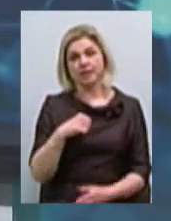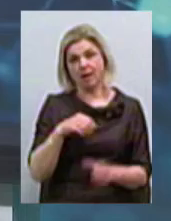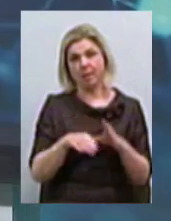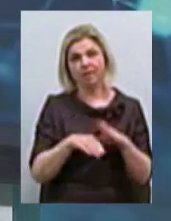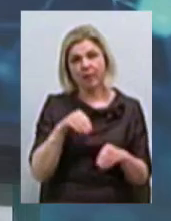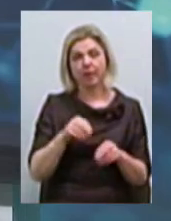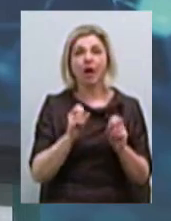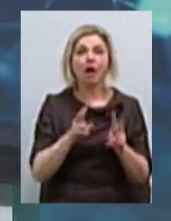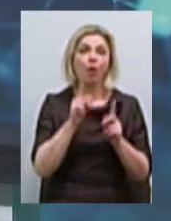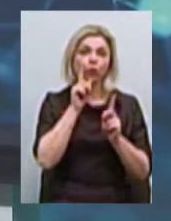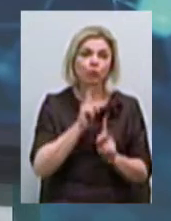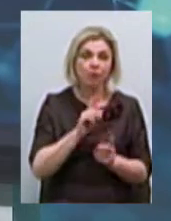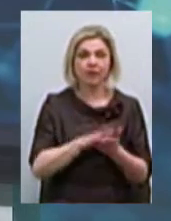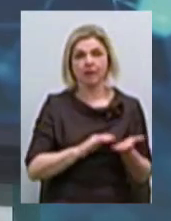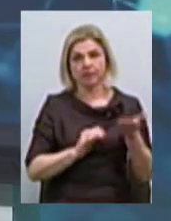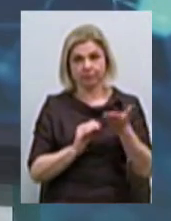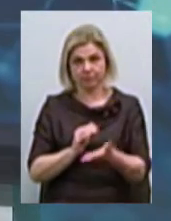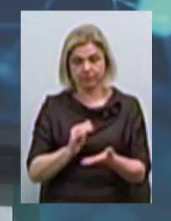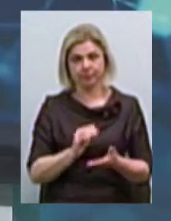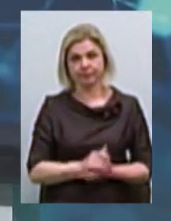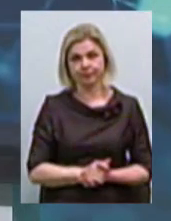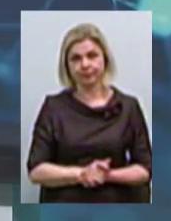як зручніше подавати декларацію.